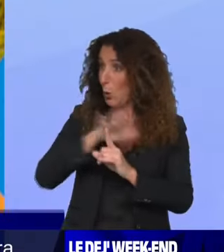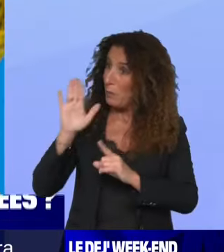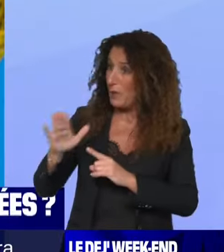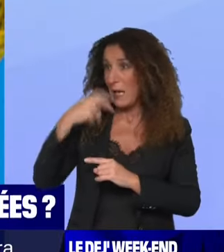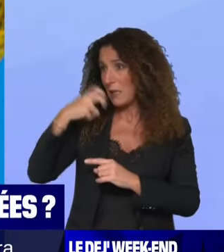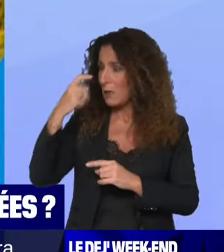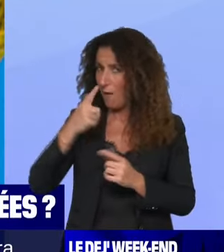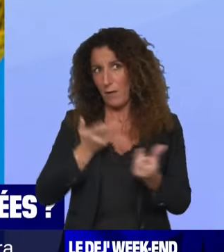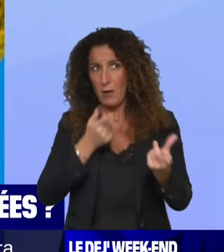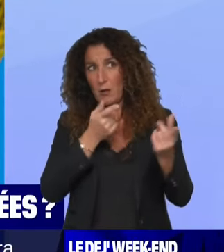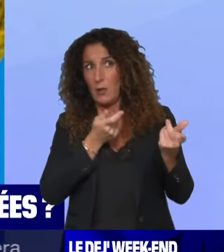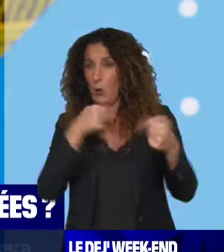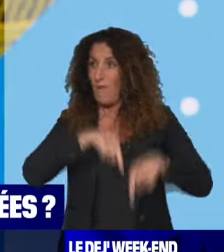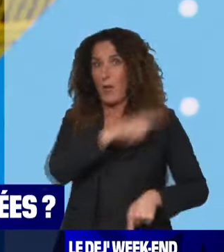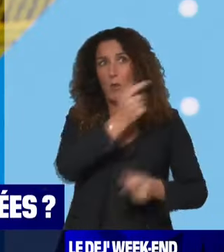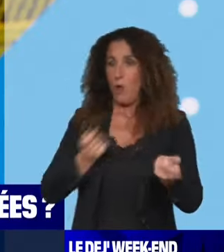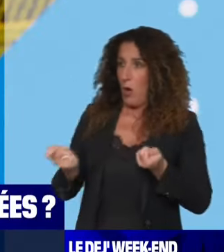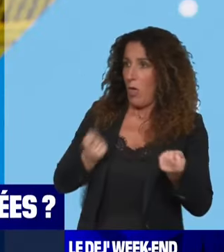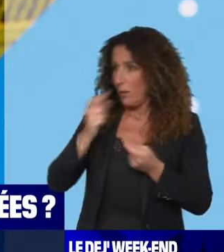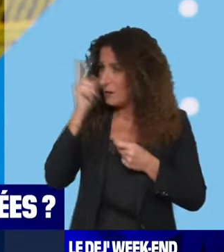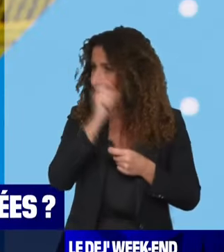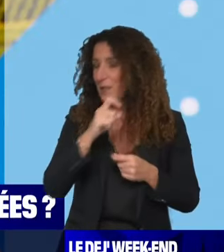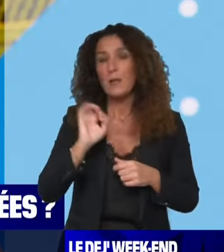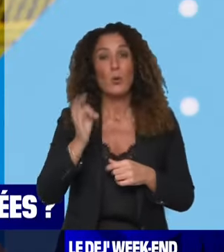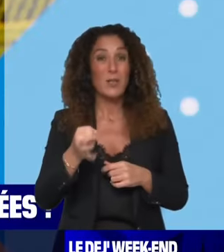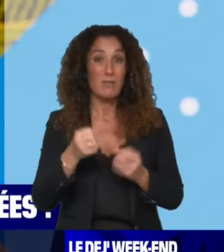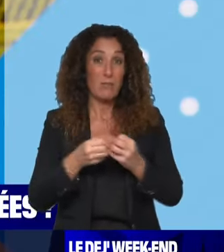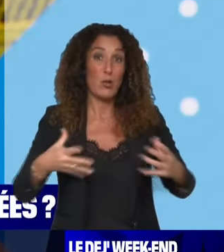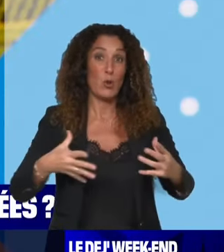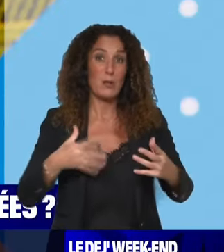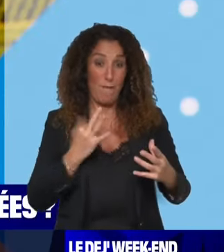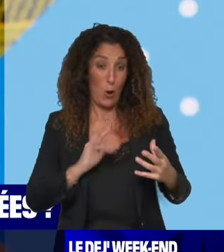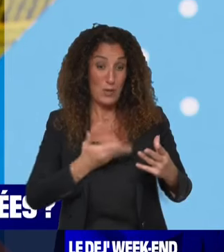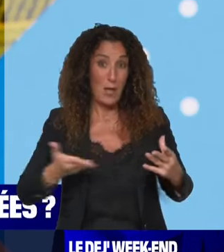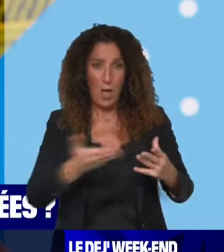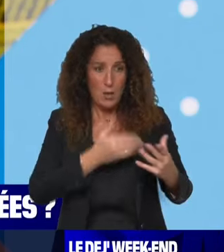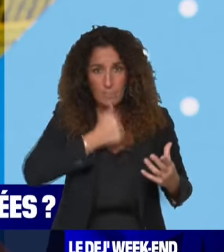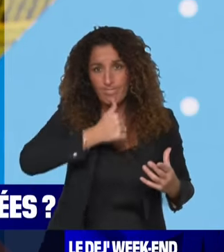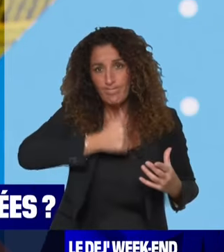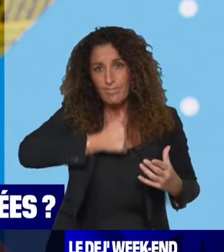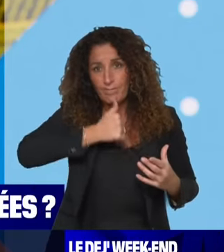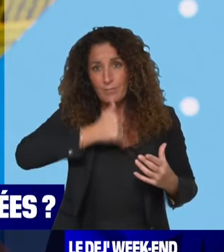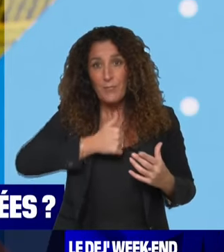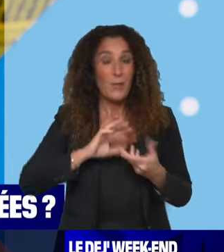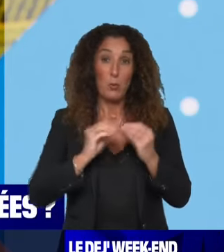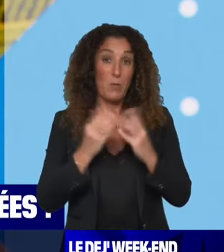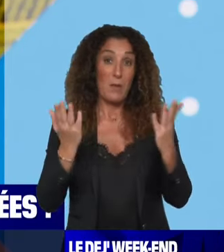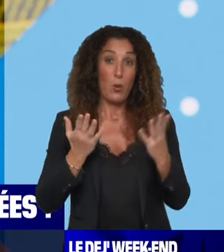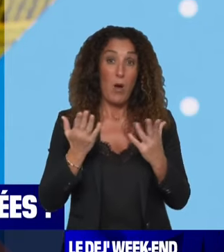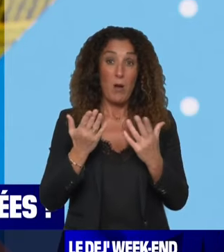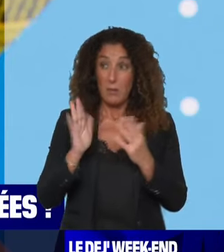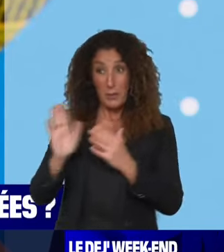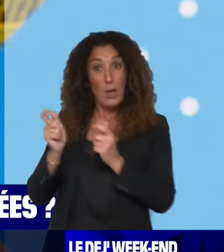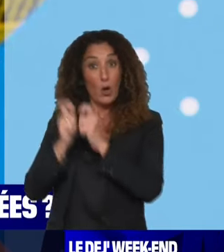parce que d'abord, vous avez souvent une très grande majorité de Français qui sont impactés. Et la difficulté précisément, c'est qu'il s'agit quand même d'une entreprise